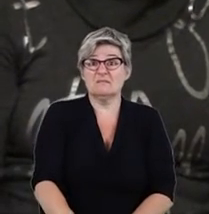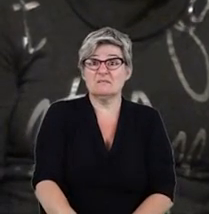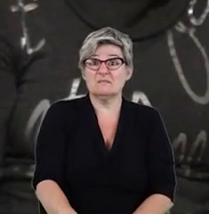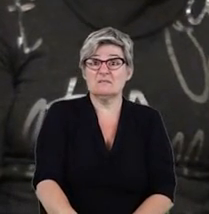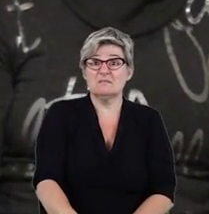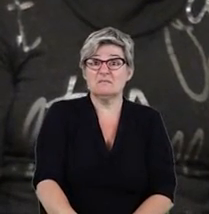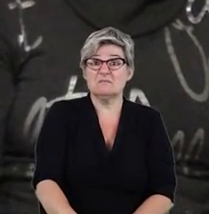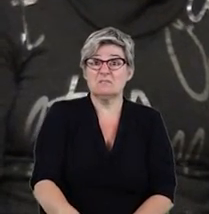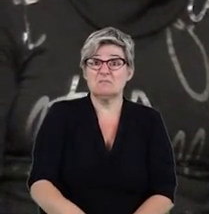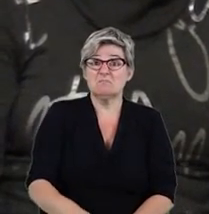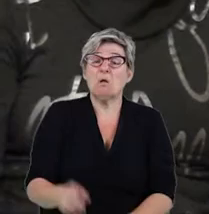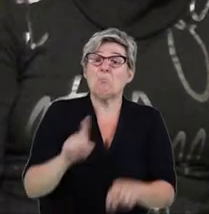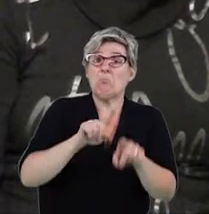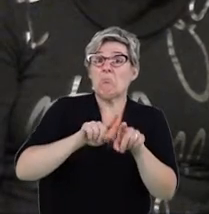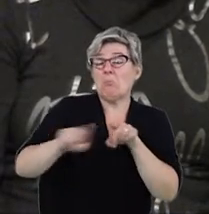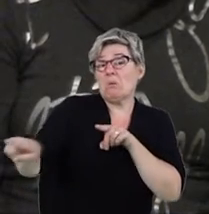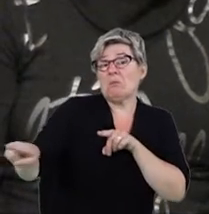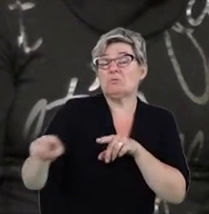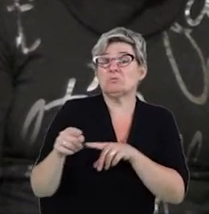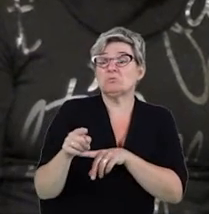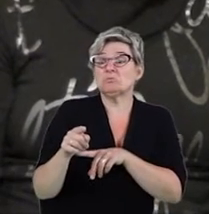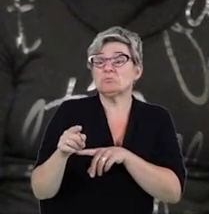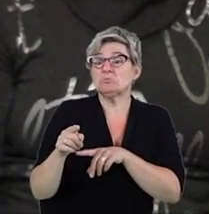serait évité